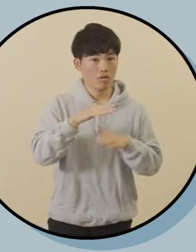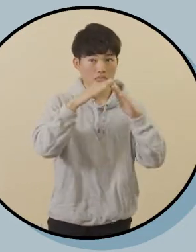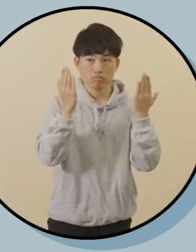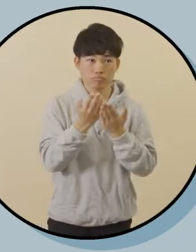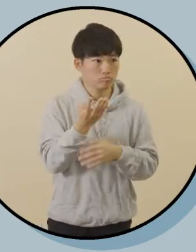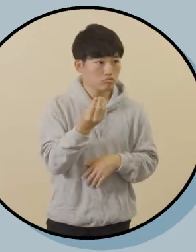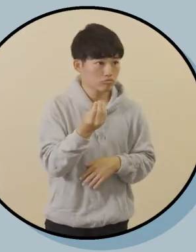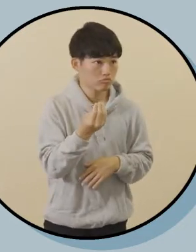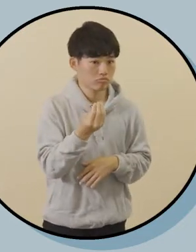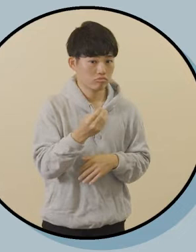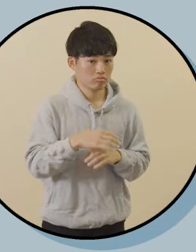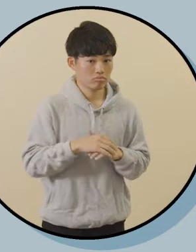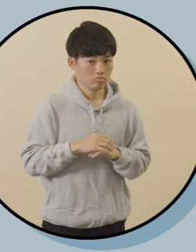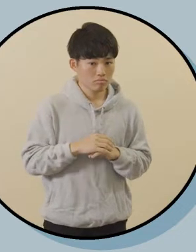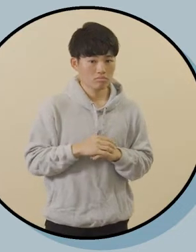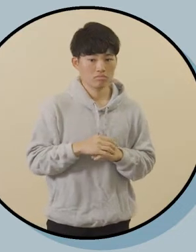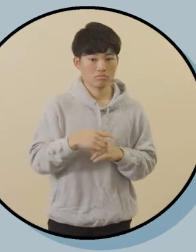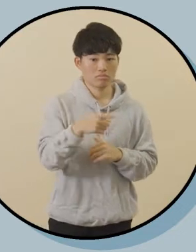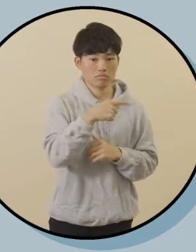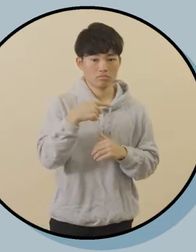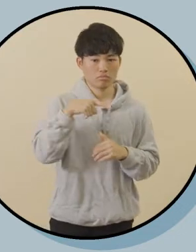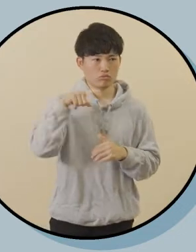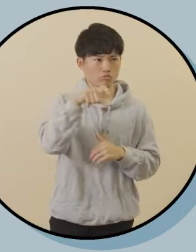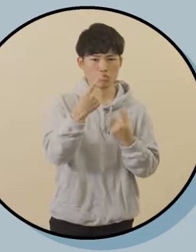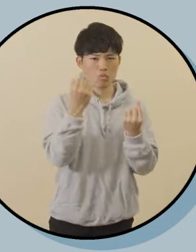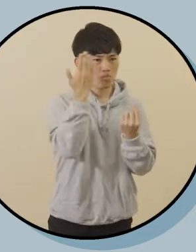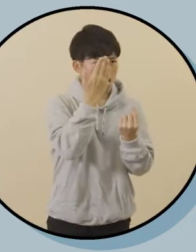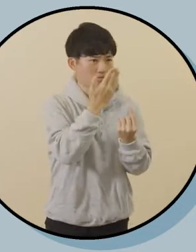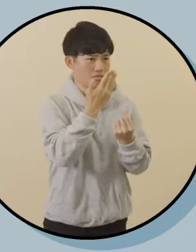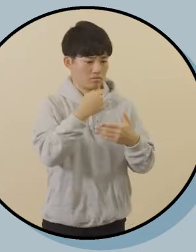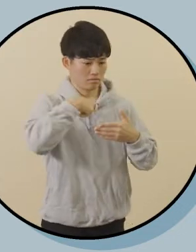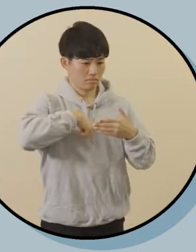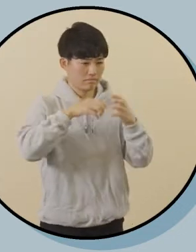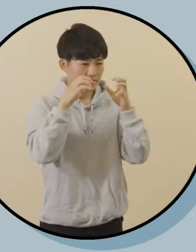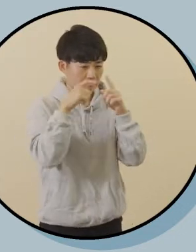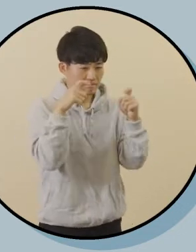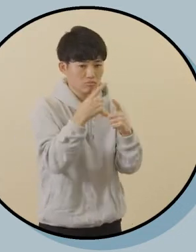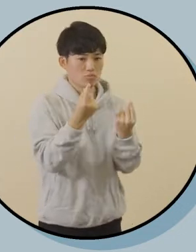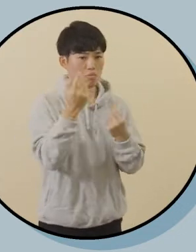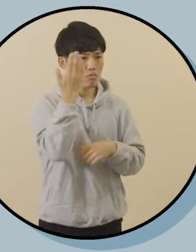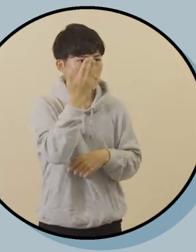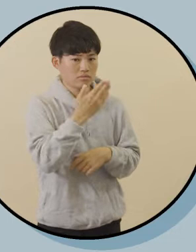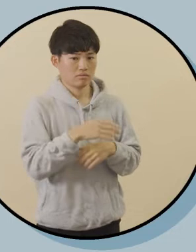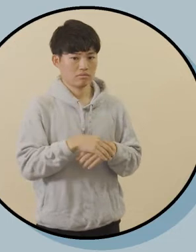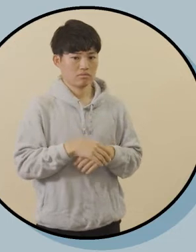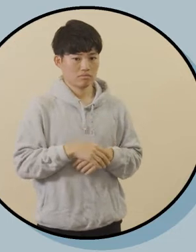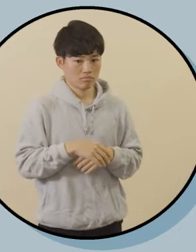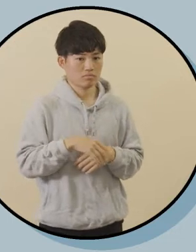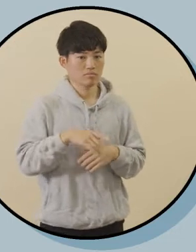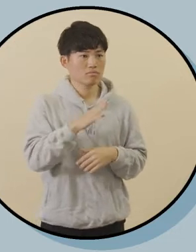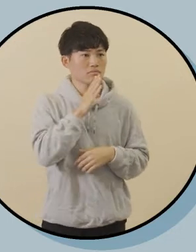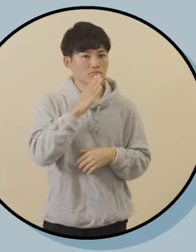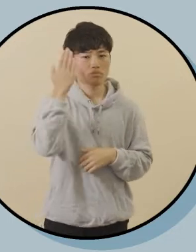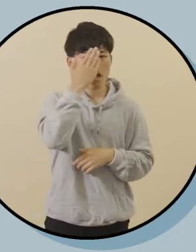ウイルスだって目に見えていないし、体の中にいる微生物だって見えていなくて、本当はこの見えていないものの方がこの世界って多いん